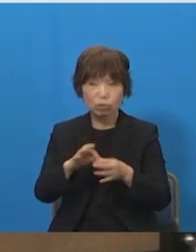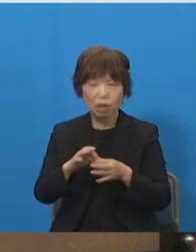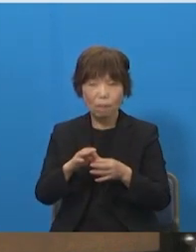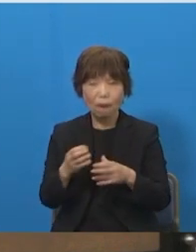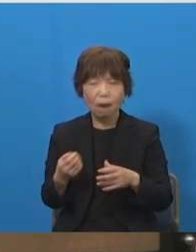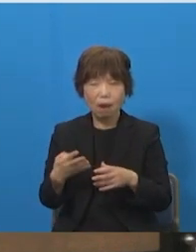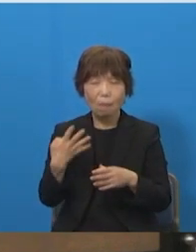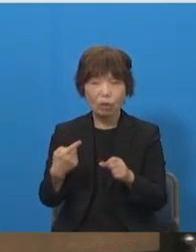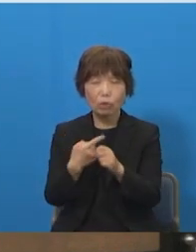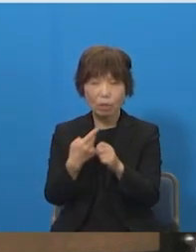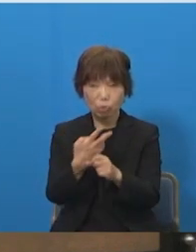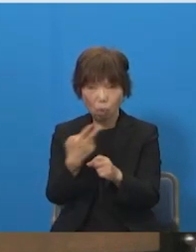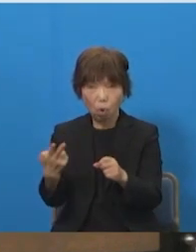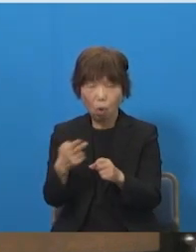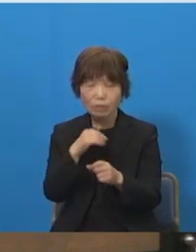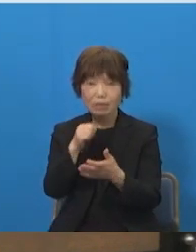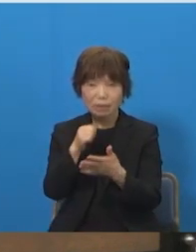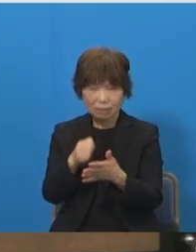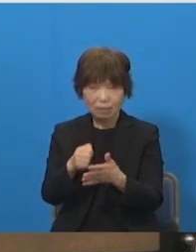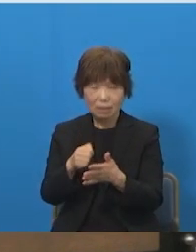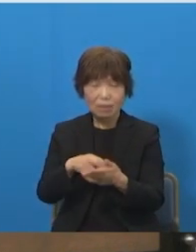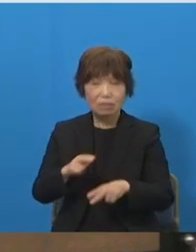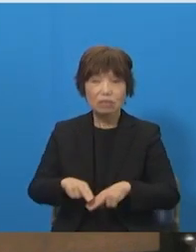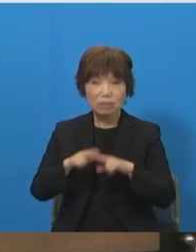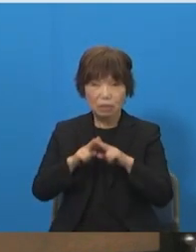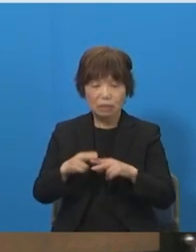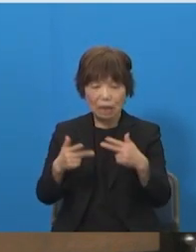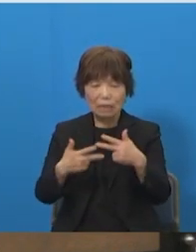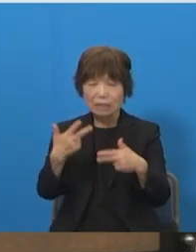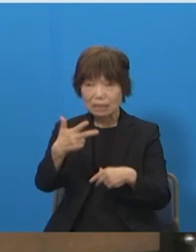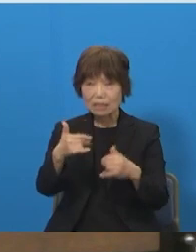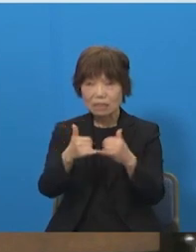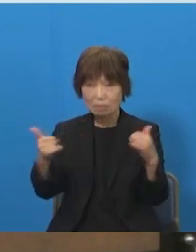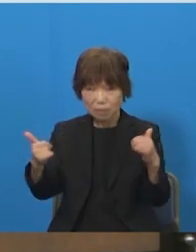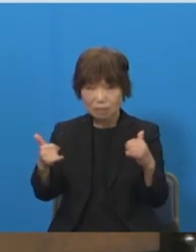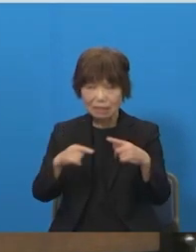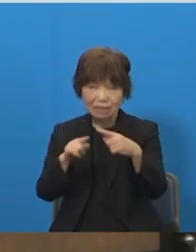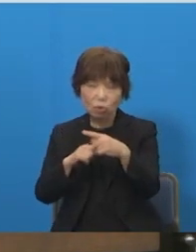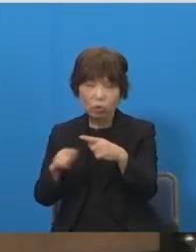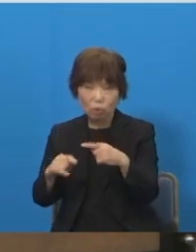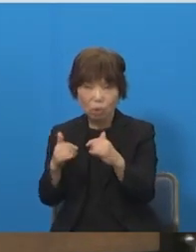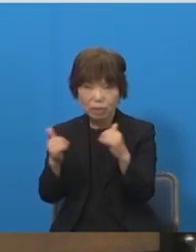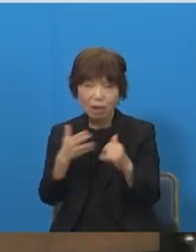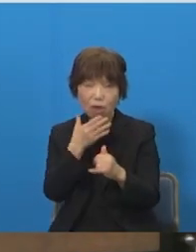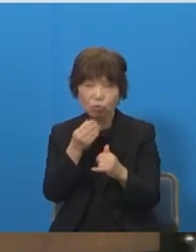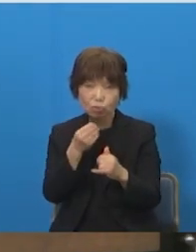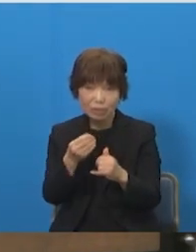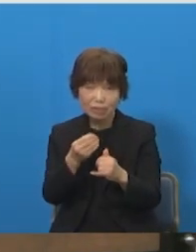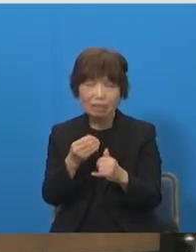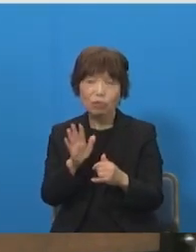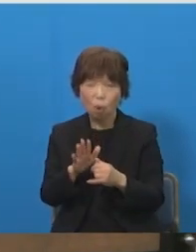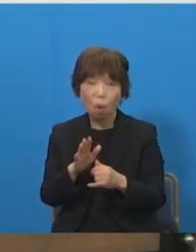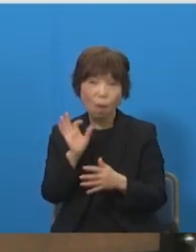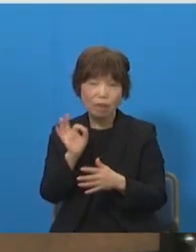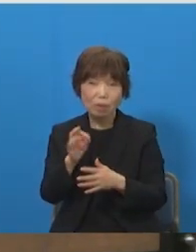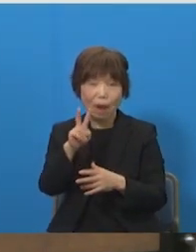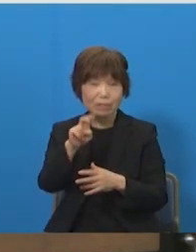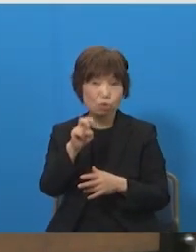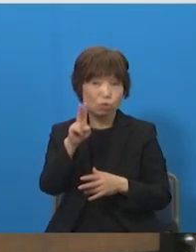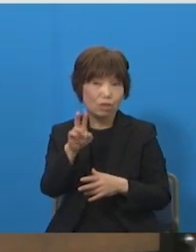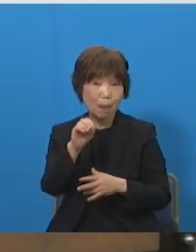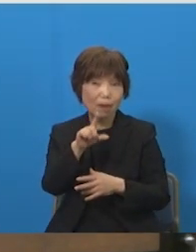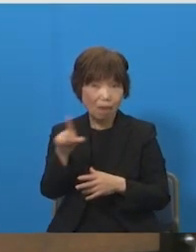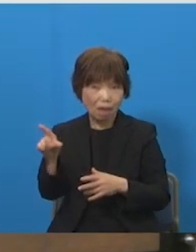和4年度実績で見ると、市民1人当たりの社会福祉士の政令市平均は約22万です